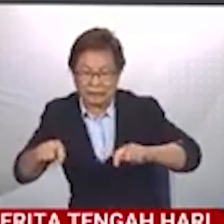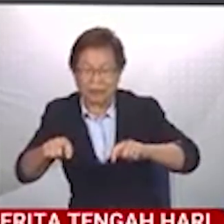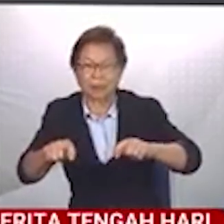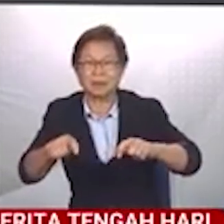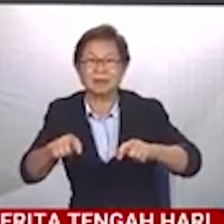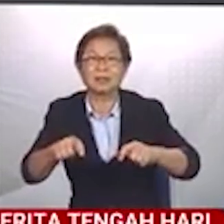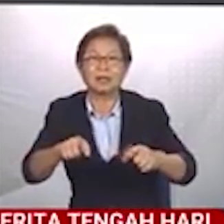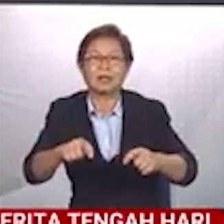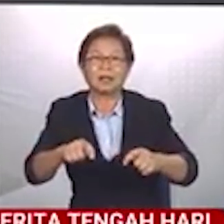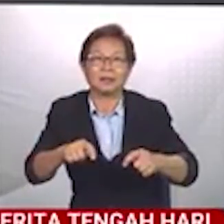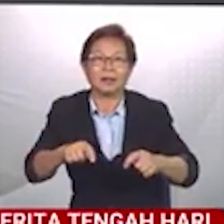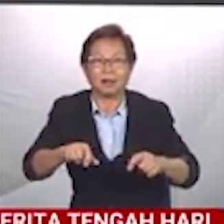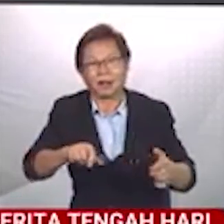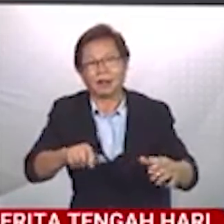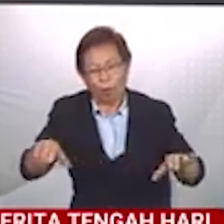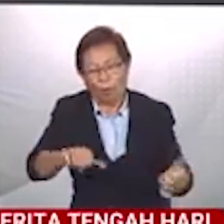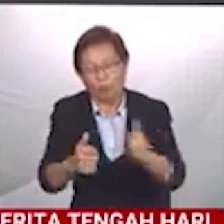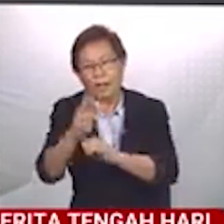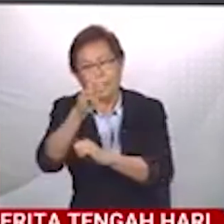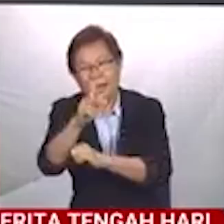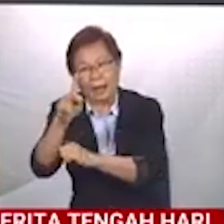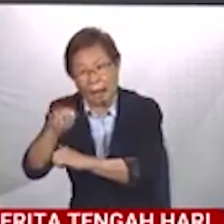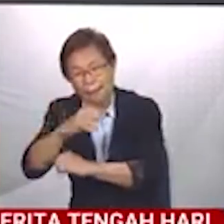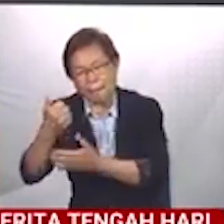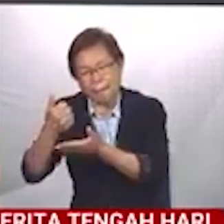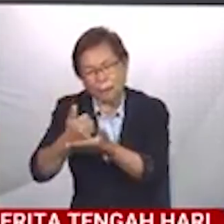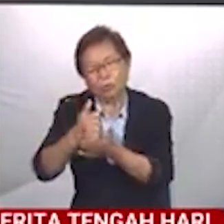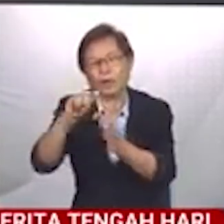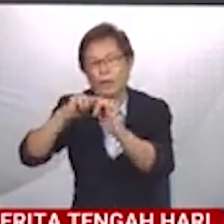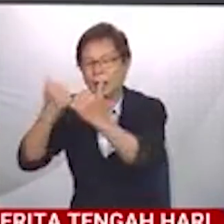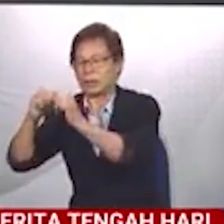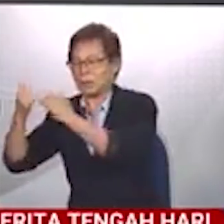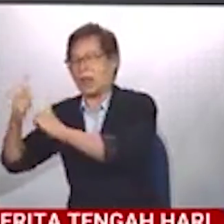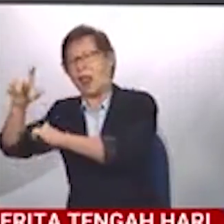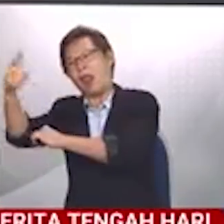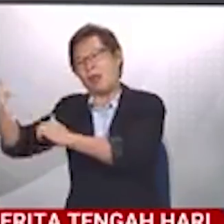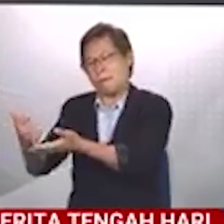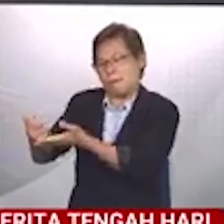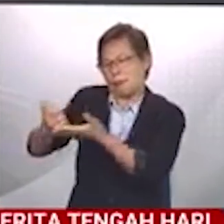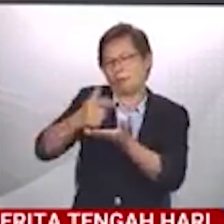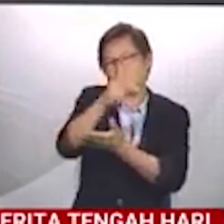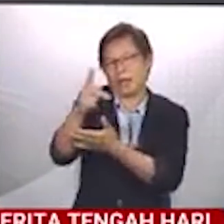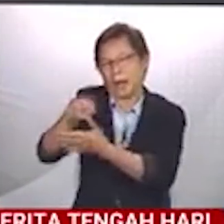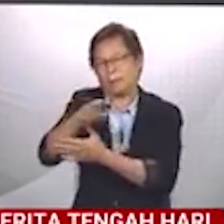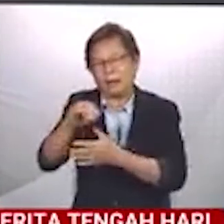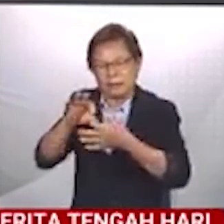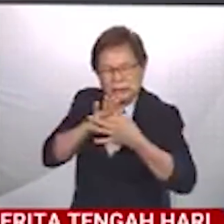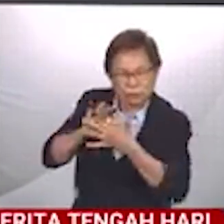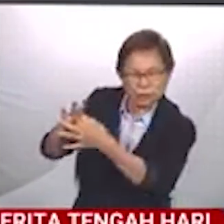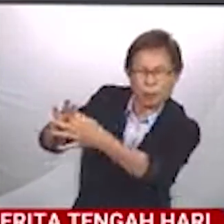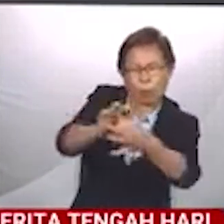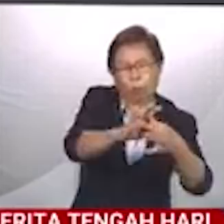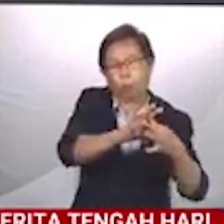pihak Kementerian Kesihatan dengan dibantu oleh pelbagai-bagai agensi yang lain, apalagi kerjasama daripada semua